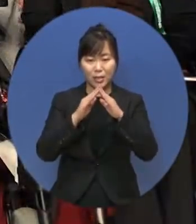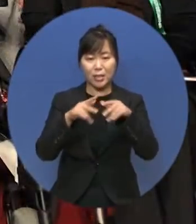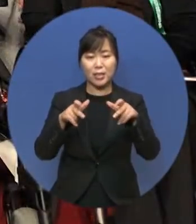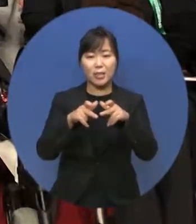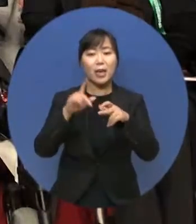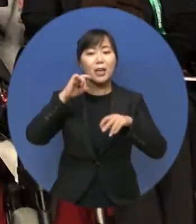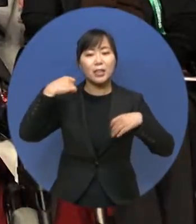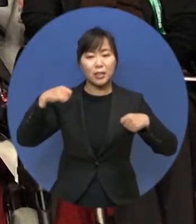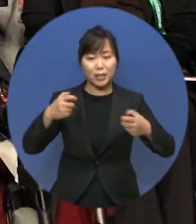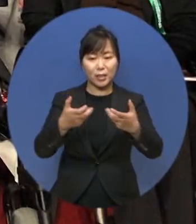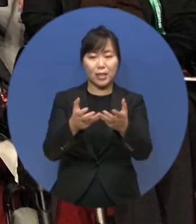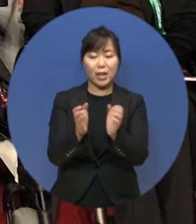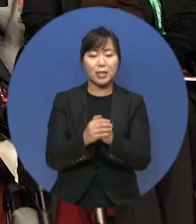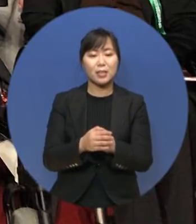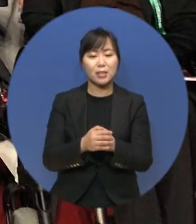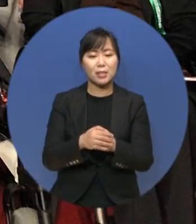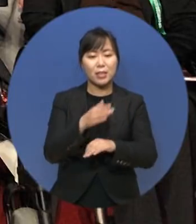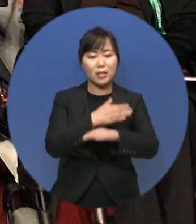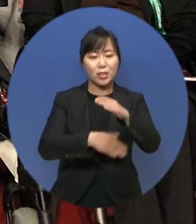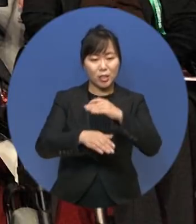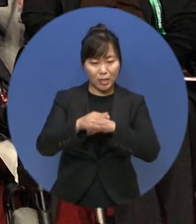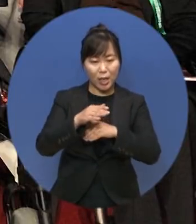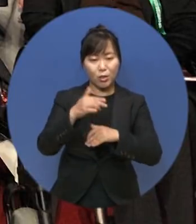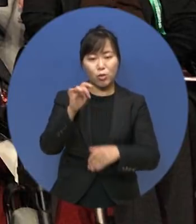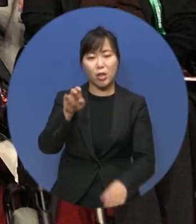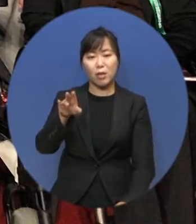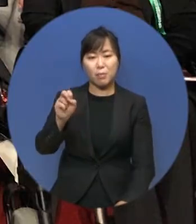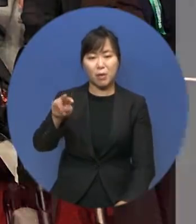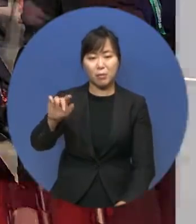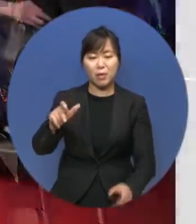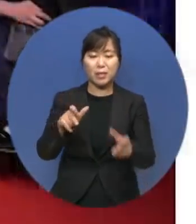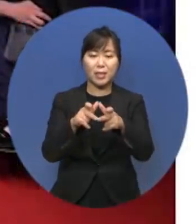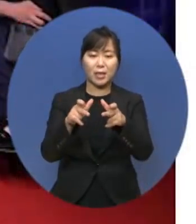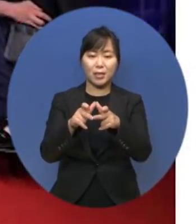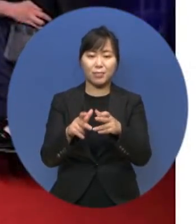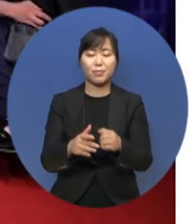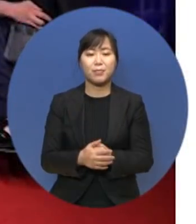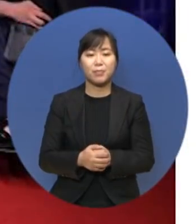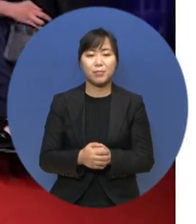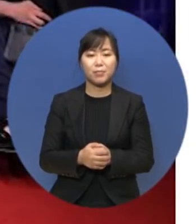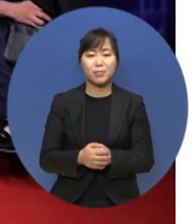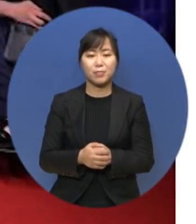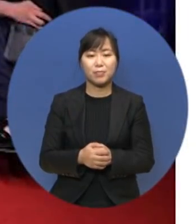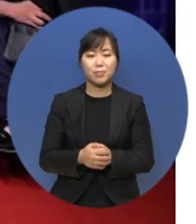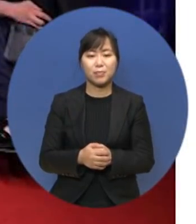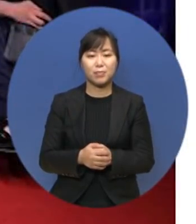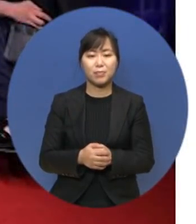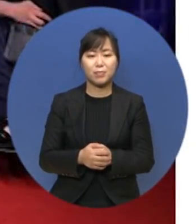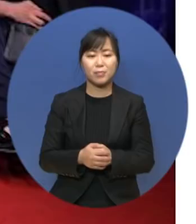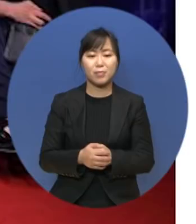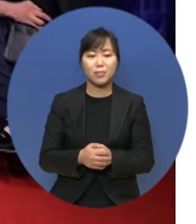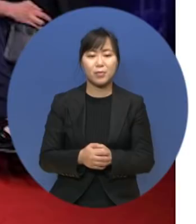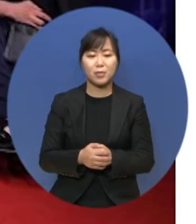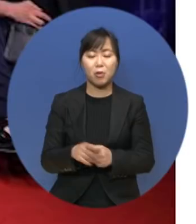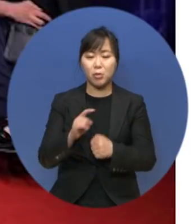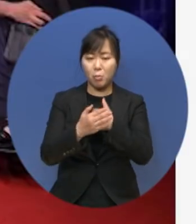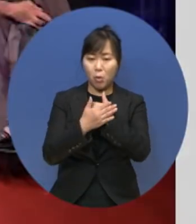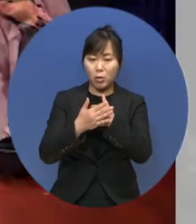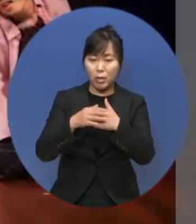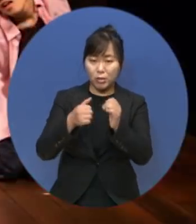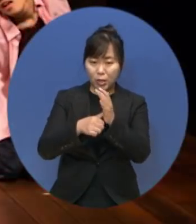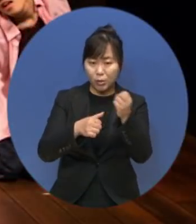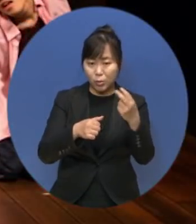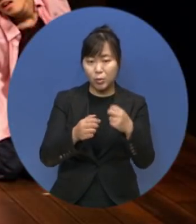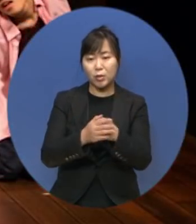장애인 극단이고요. 지체 뇌병변 장애인들로 구성이 되어 있습니다. 보장구를 사용하거나 혹은